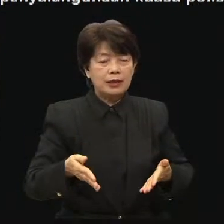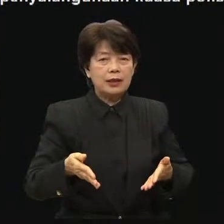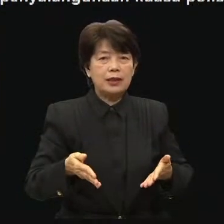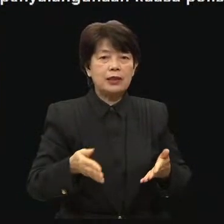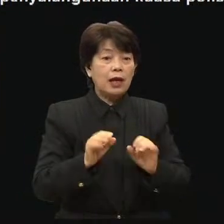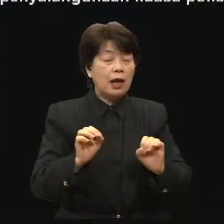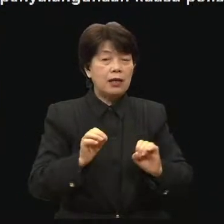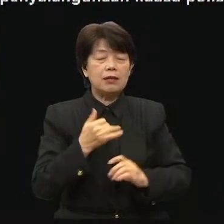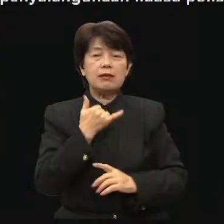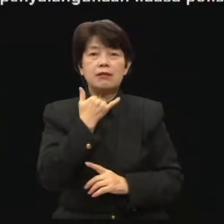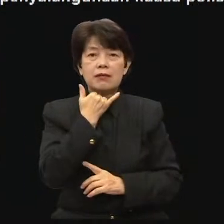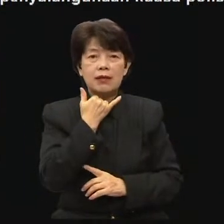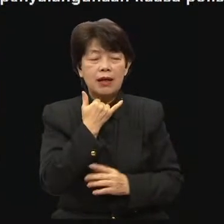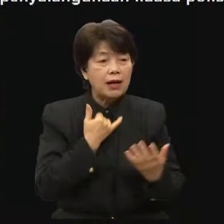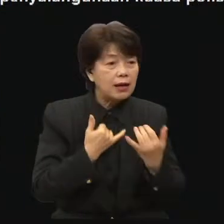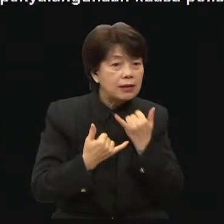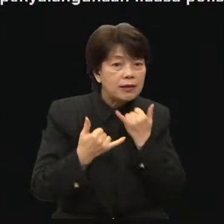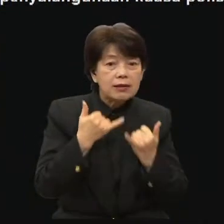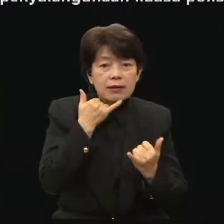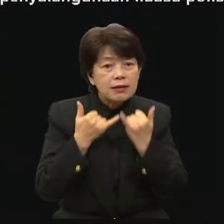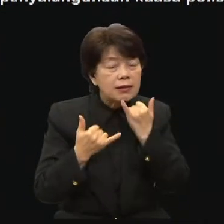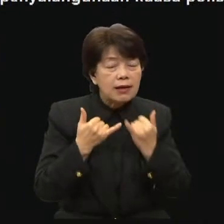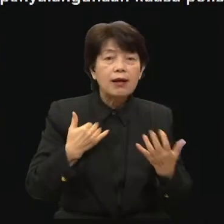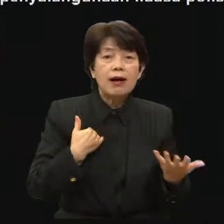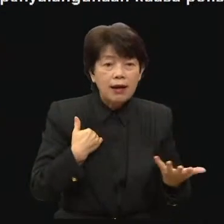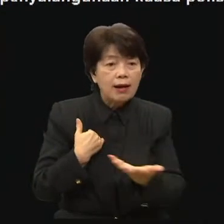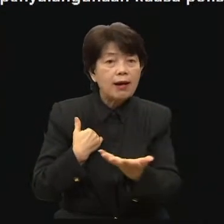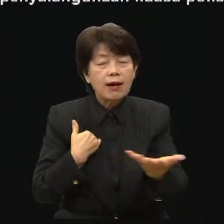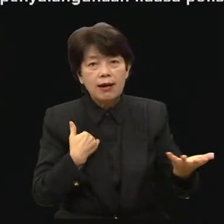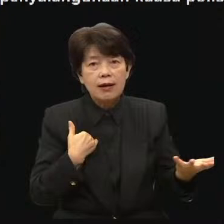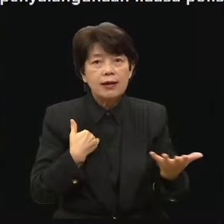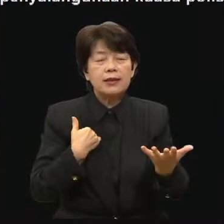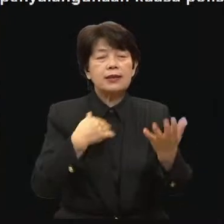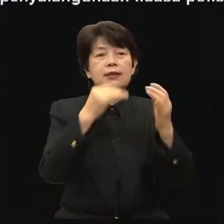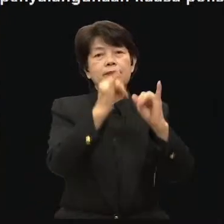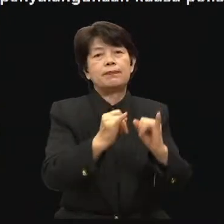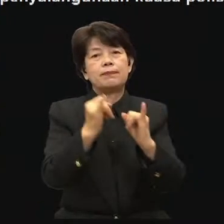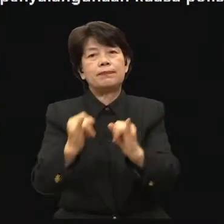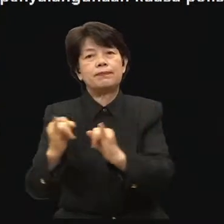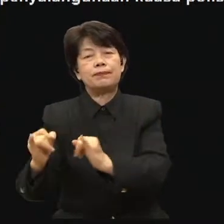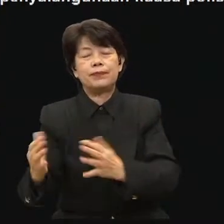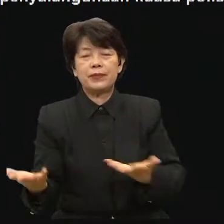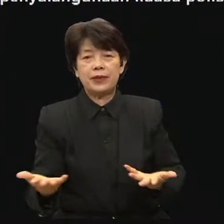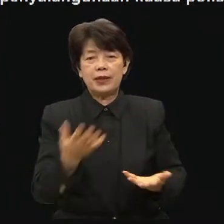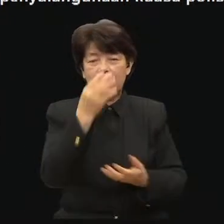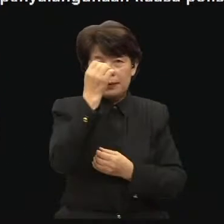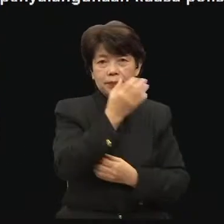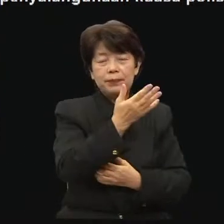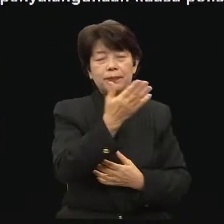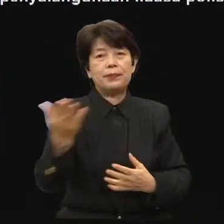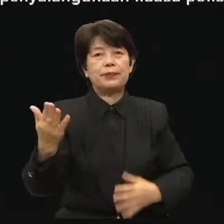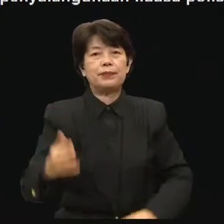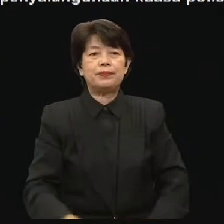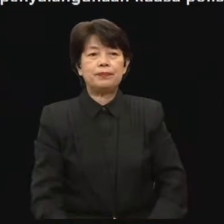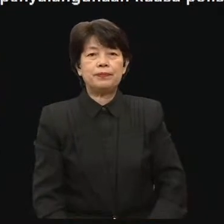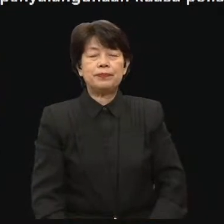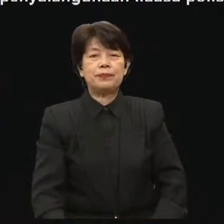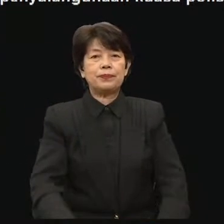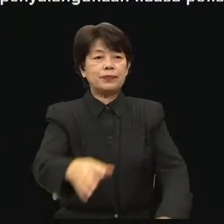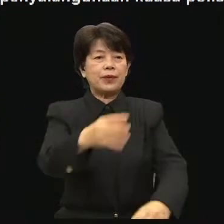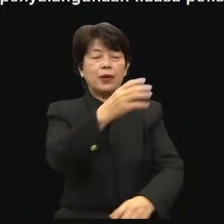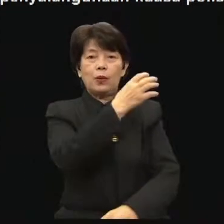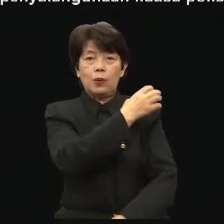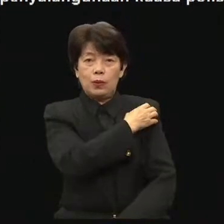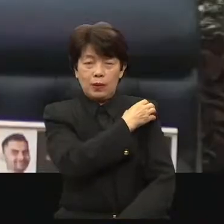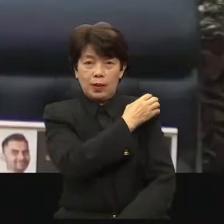kesalahan. Seterusnya, pemeriksaan akan dijalankan terhadap individu berkenaan oleh pegawai diberi kuasa oleh